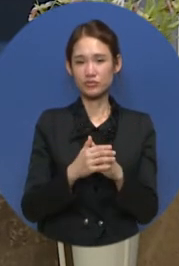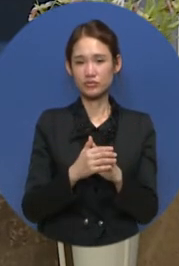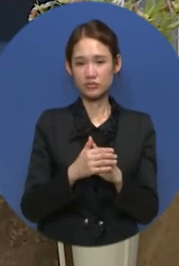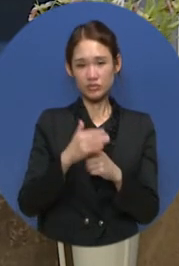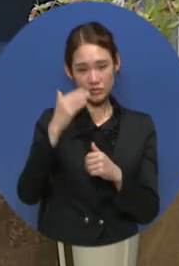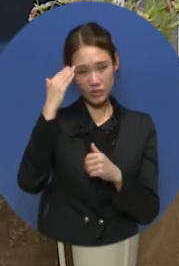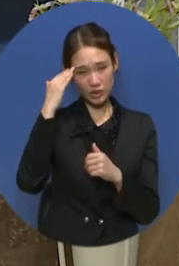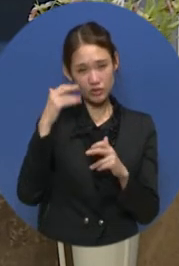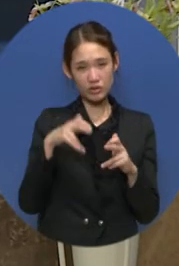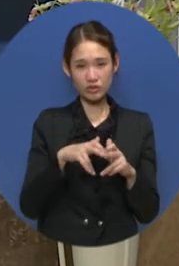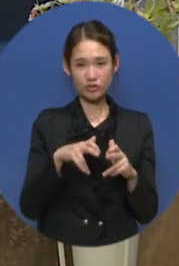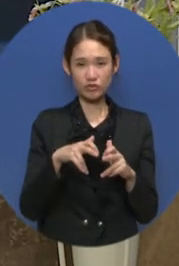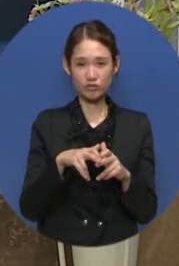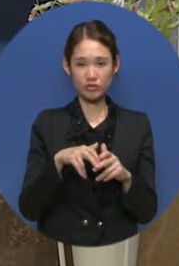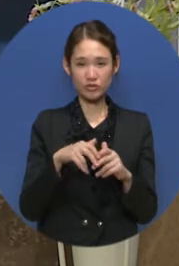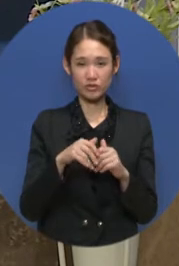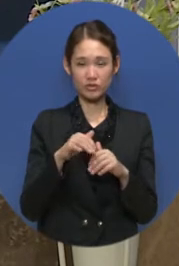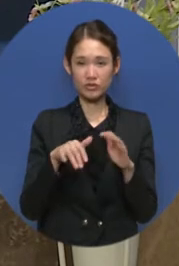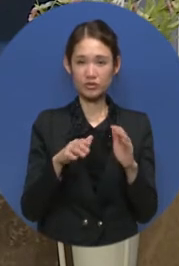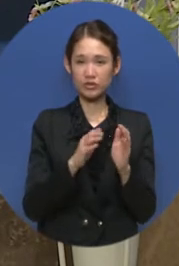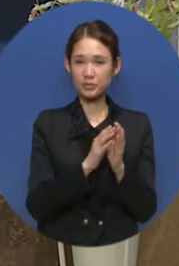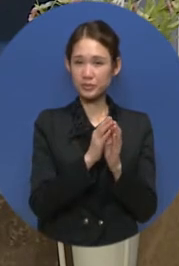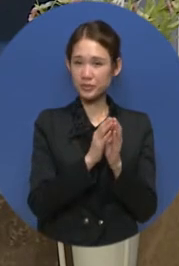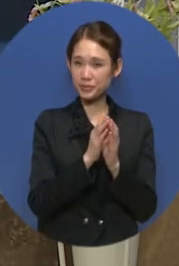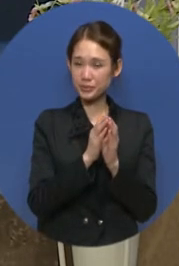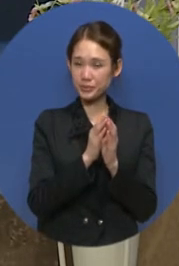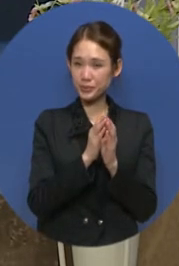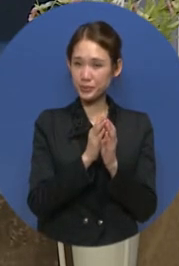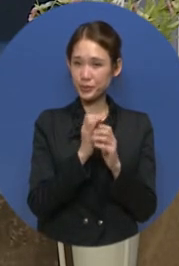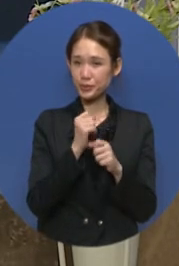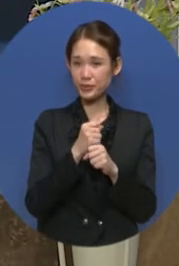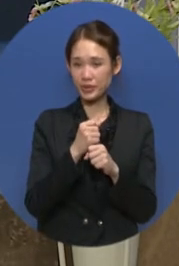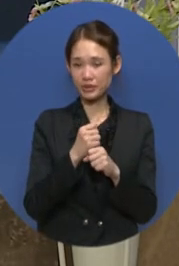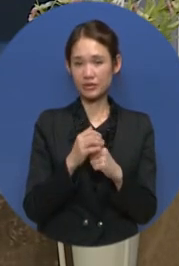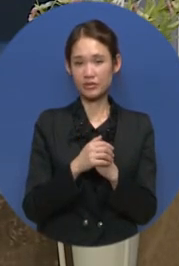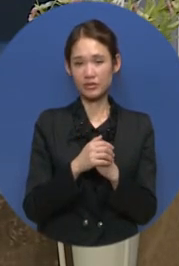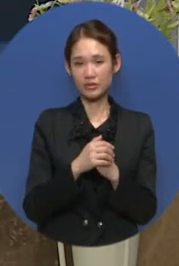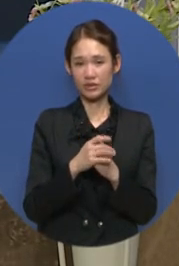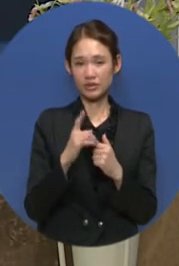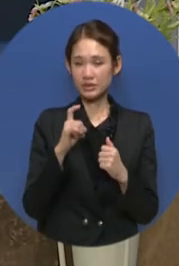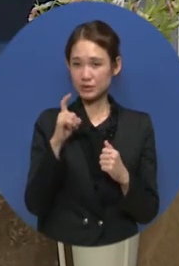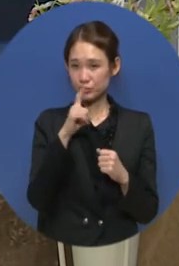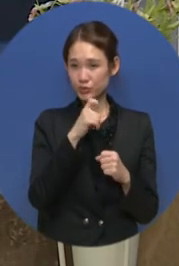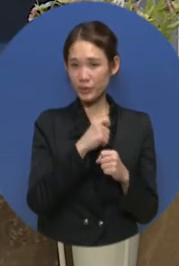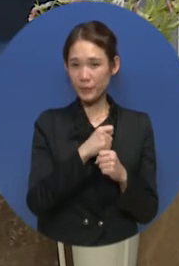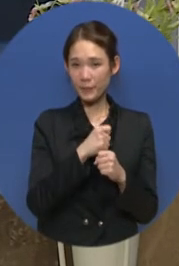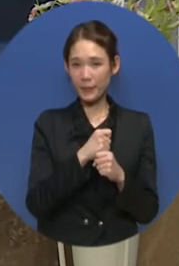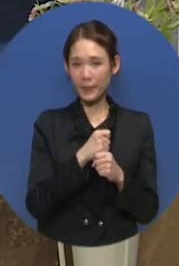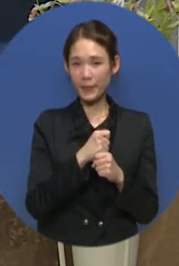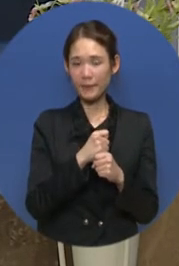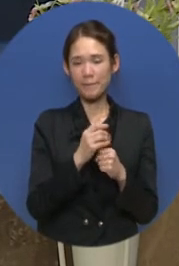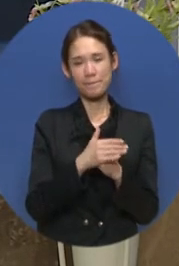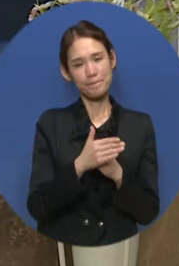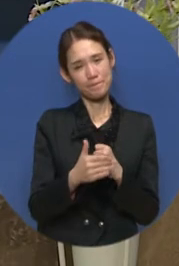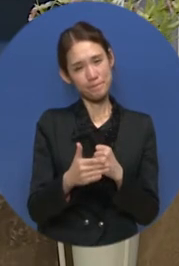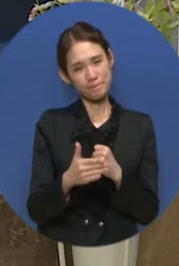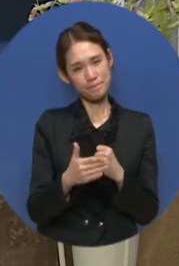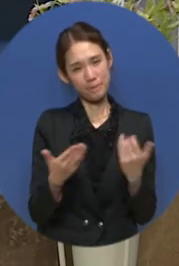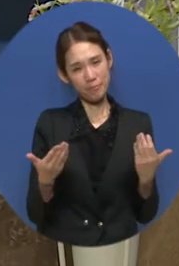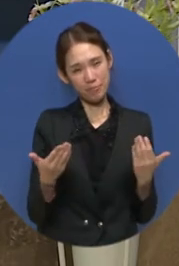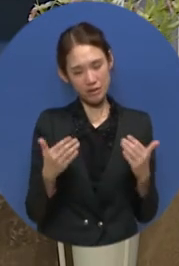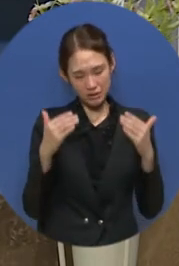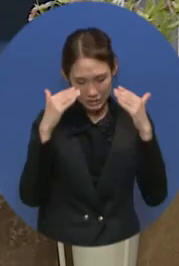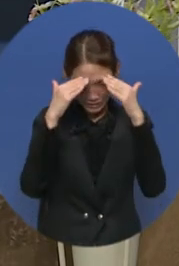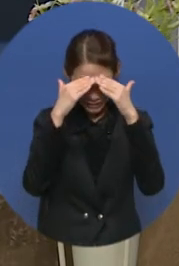근데 이 한국 장애우 마을에서는 이런 비누라든지 이런 스프레이를 제조하고 만들어야 되기 때문에 재택근무가 네.